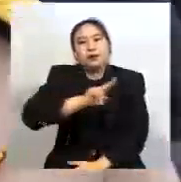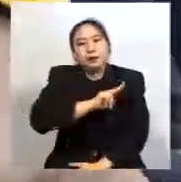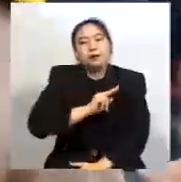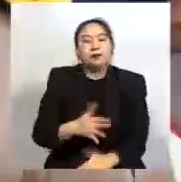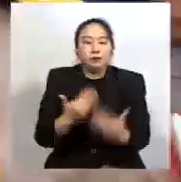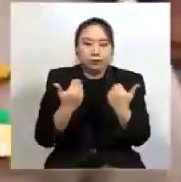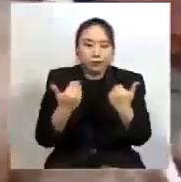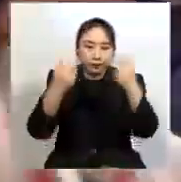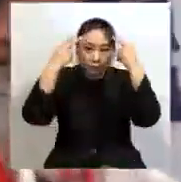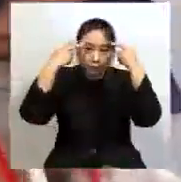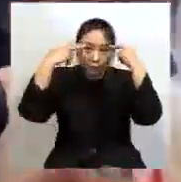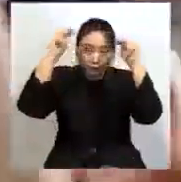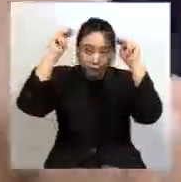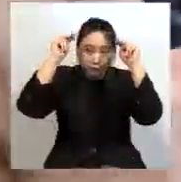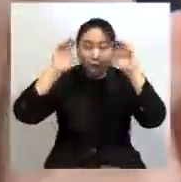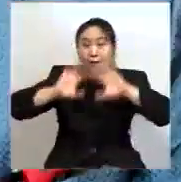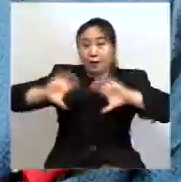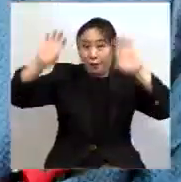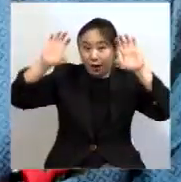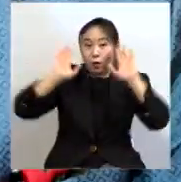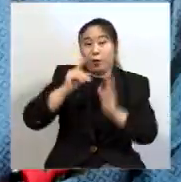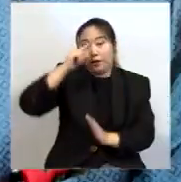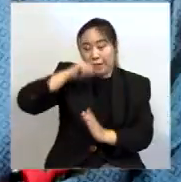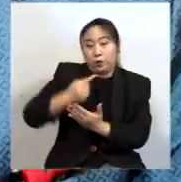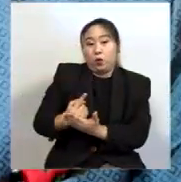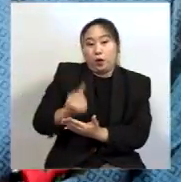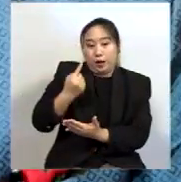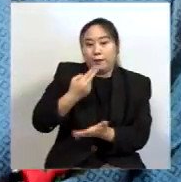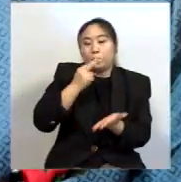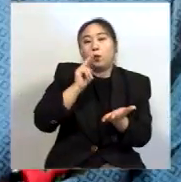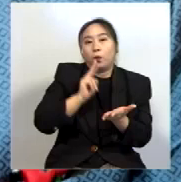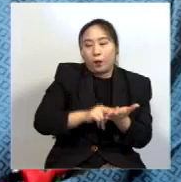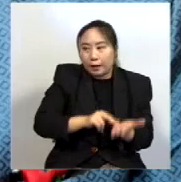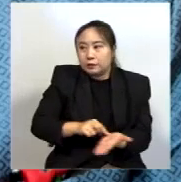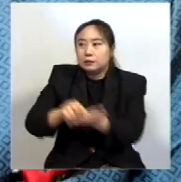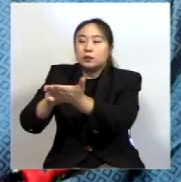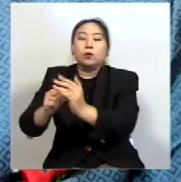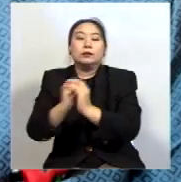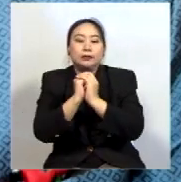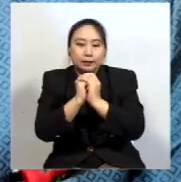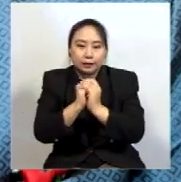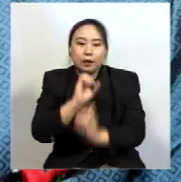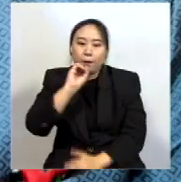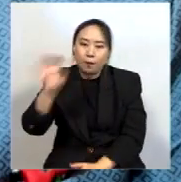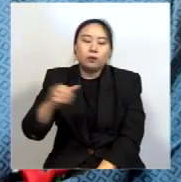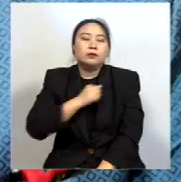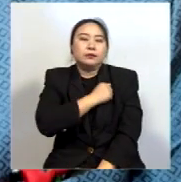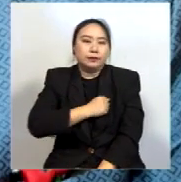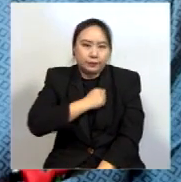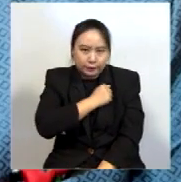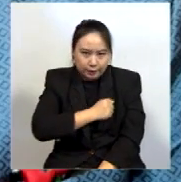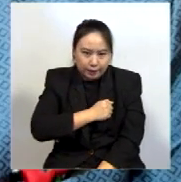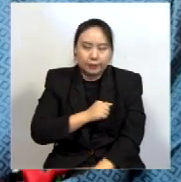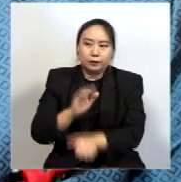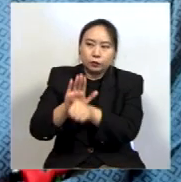นี้ท่านนายกรัฐมนตรีในนามของรัฐบาลแล้วก็ชาวไทยมีการส่งสารไปถึงรัฐบาลจีนแสดงความเสียใจอย่างจริงใ